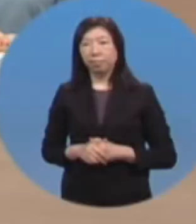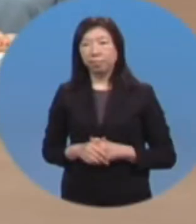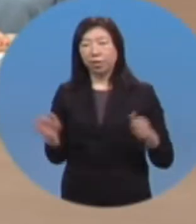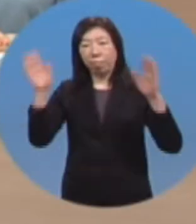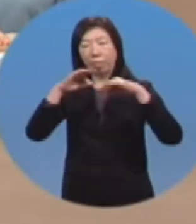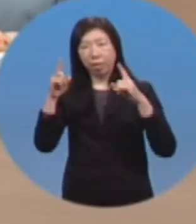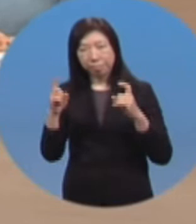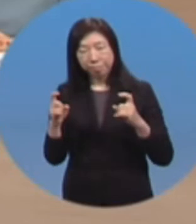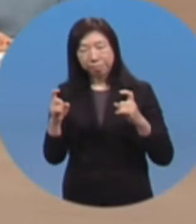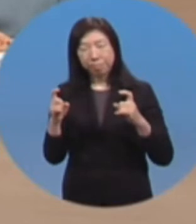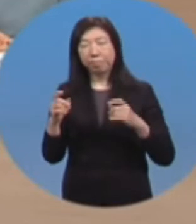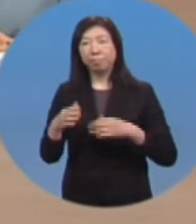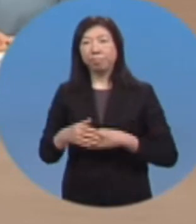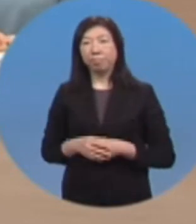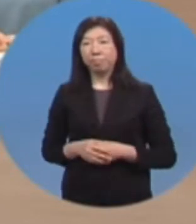こんばんは。